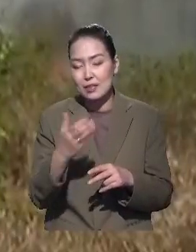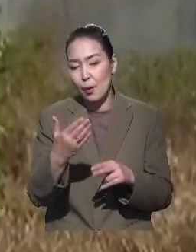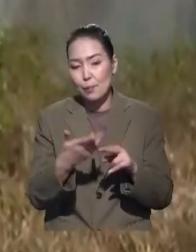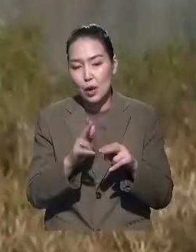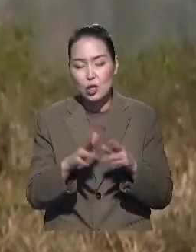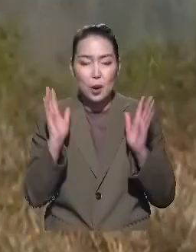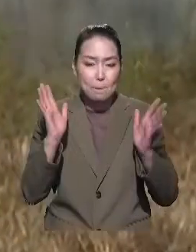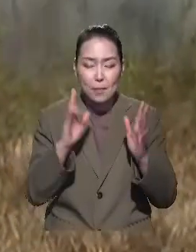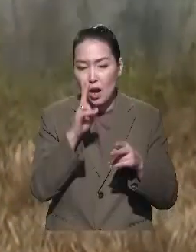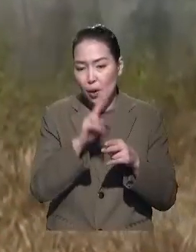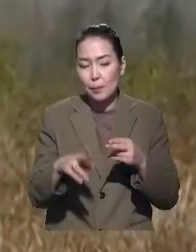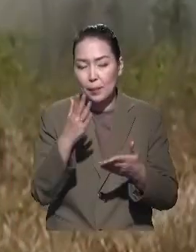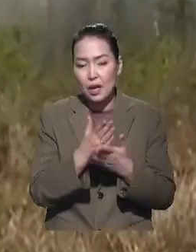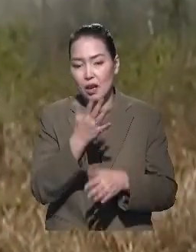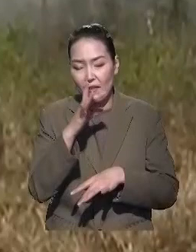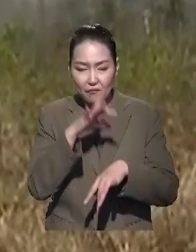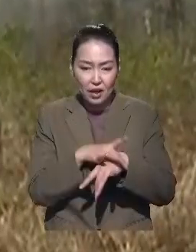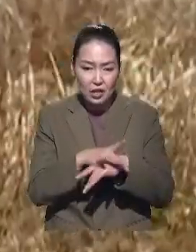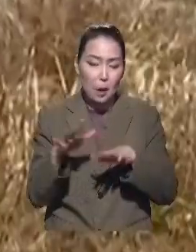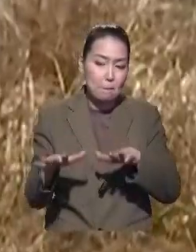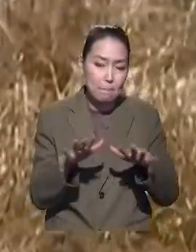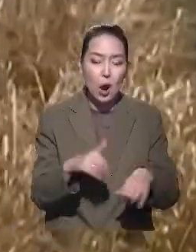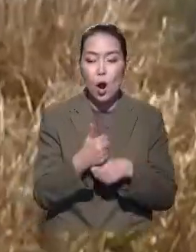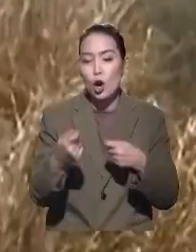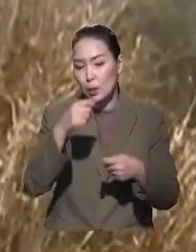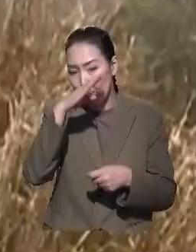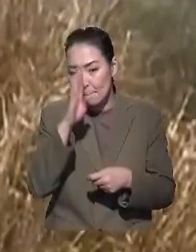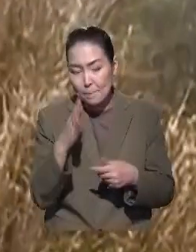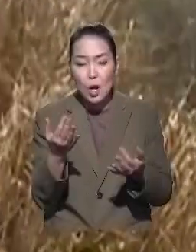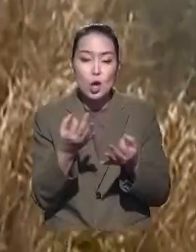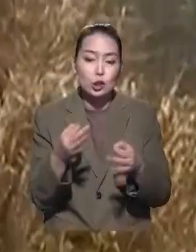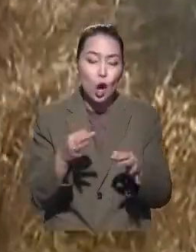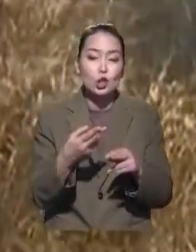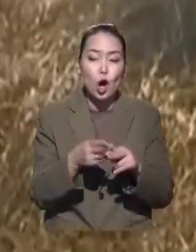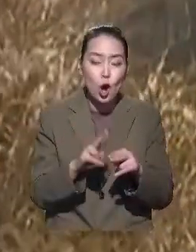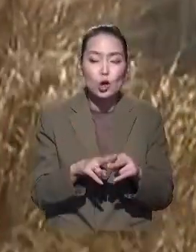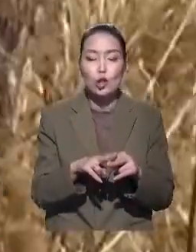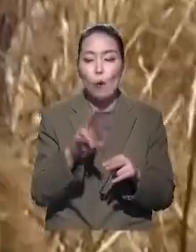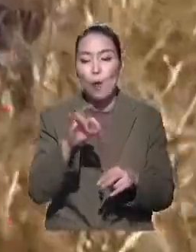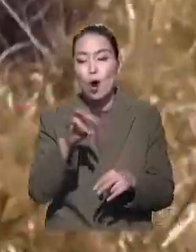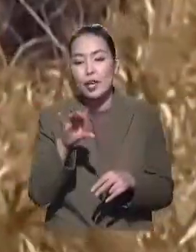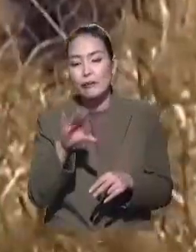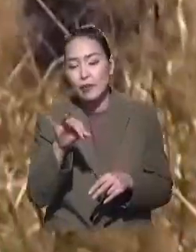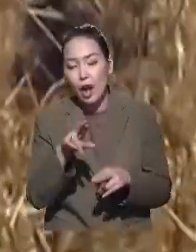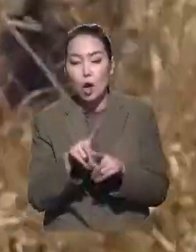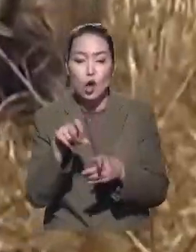наибольшими потерями лесов из-за стихийного бедствия возглавили Бразилия, Демократическая Республика Конго и Боливия. Сейчас в